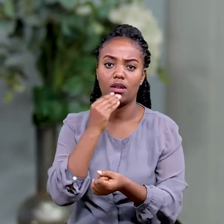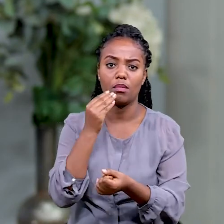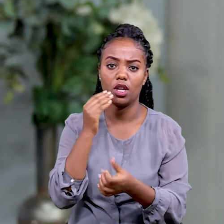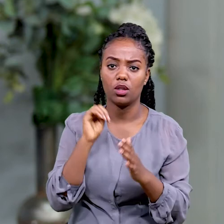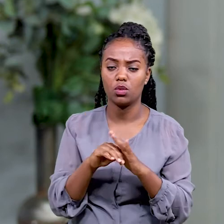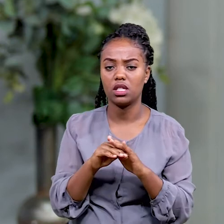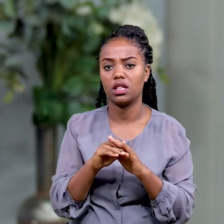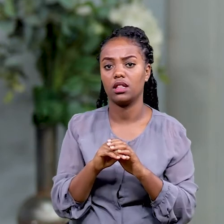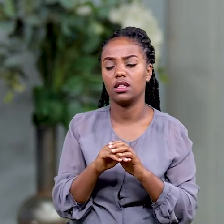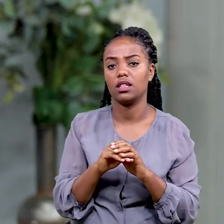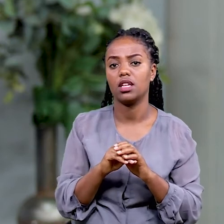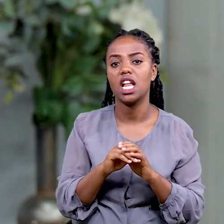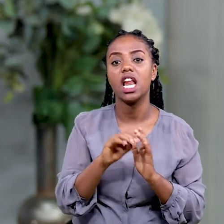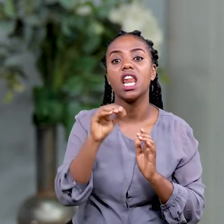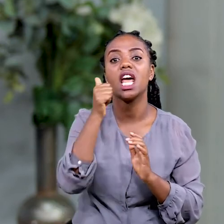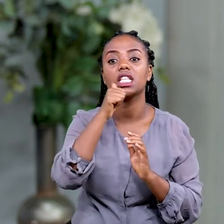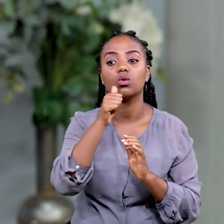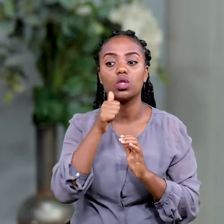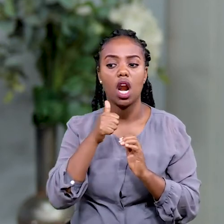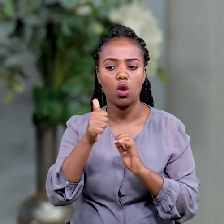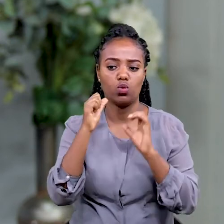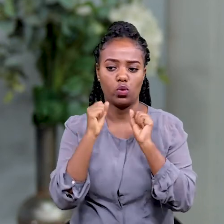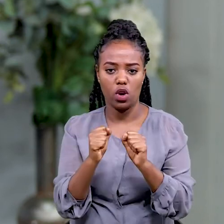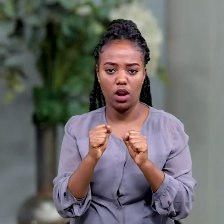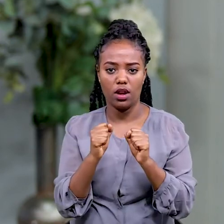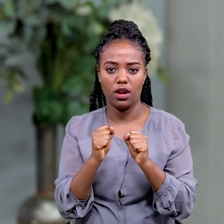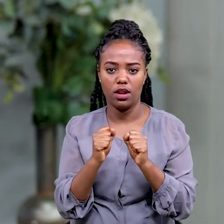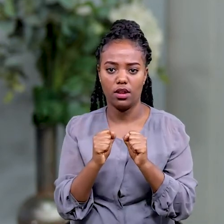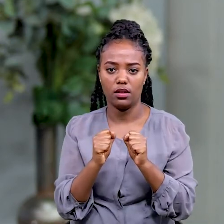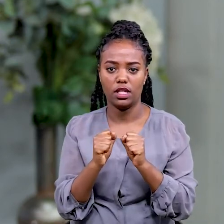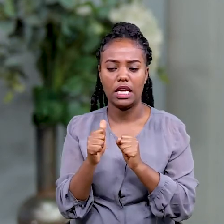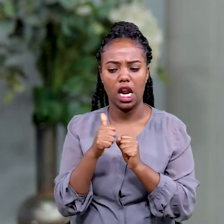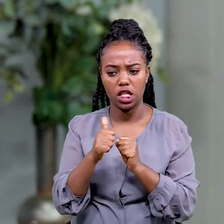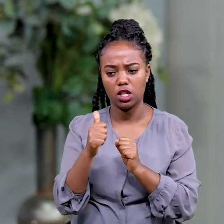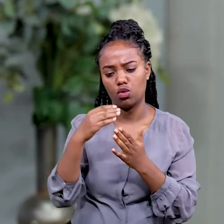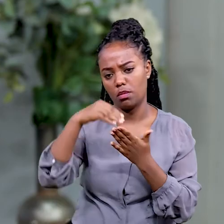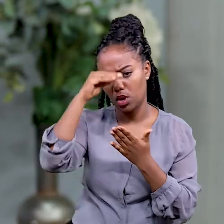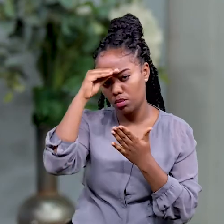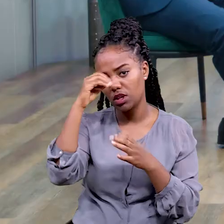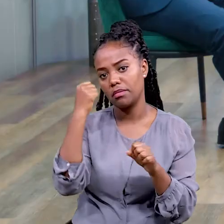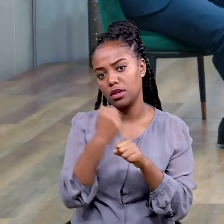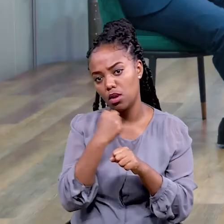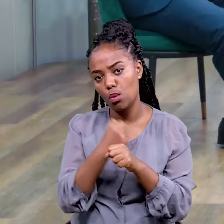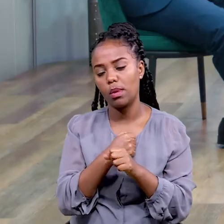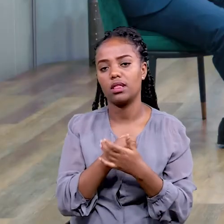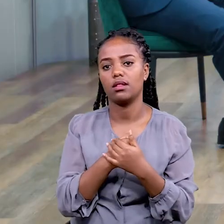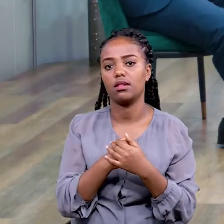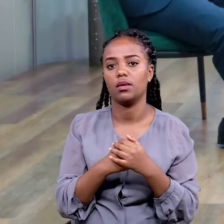ማረሚያ ሌሎች ሀገሮች ተመክሮ የሴቶች የራሱ ነች አለ የራሳቸው የሚማሩበት